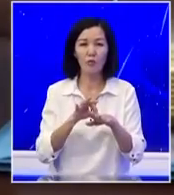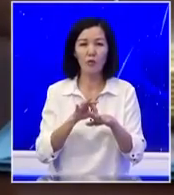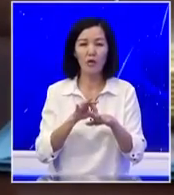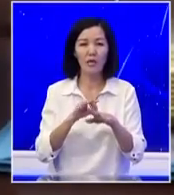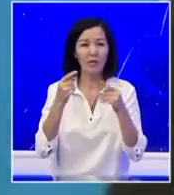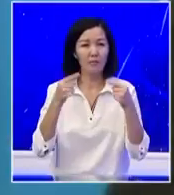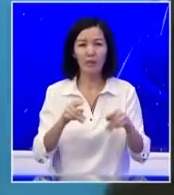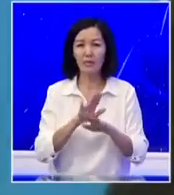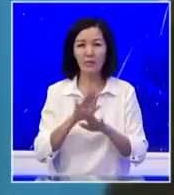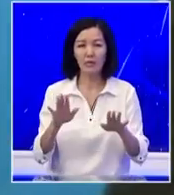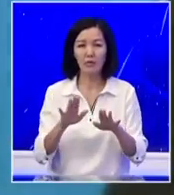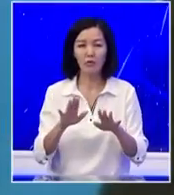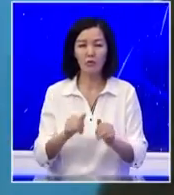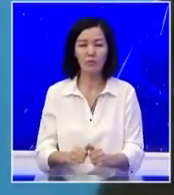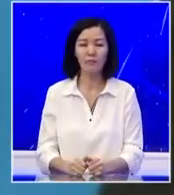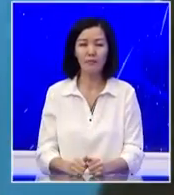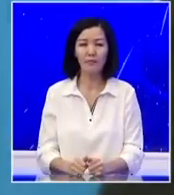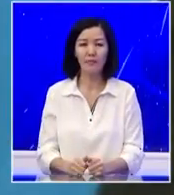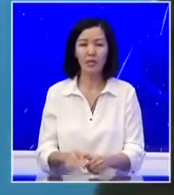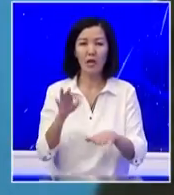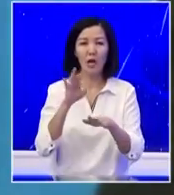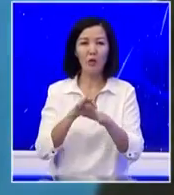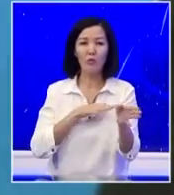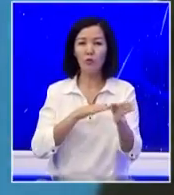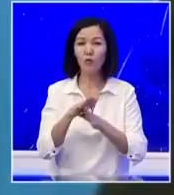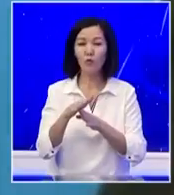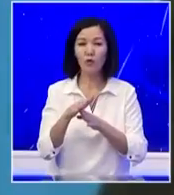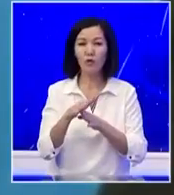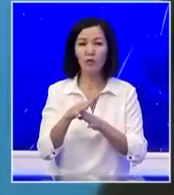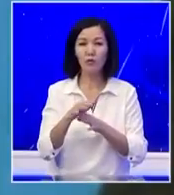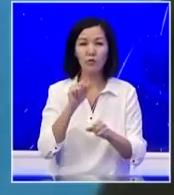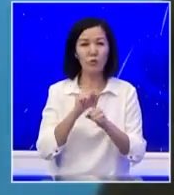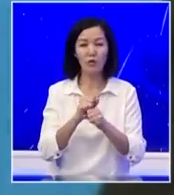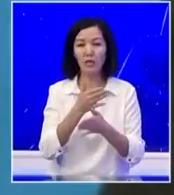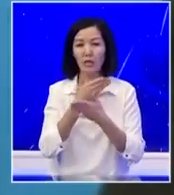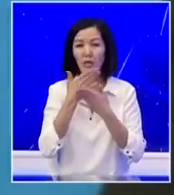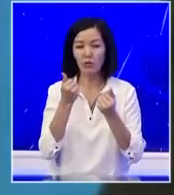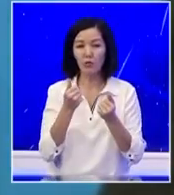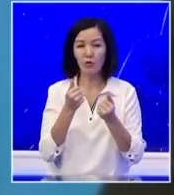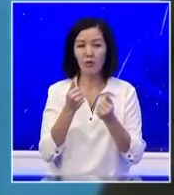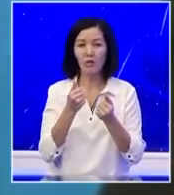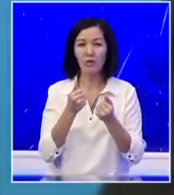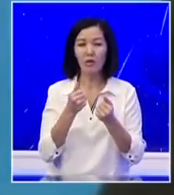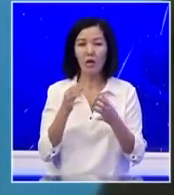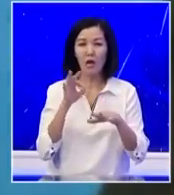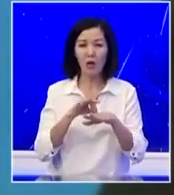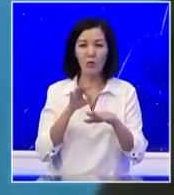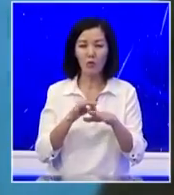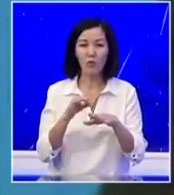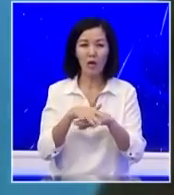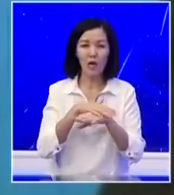отыр. Індет толығымен жойылып кеткен жоқ. Пандемия халықтың денсаулығына әлі